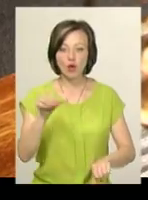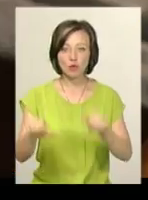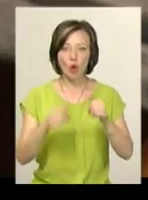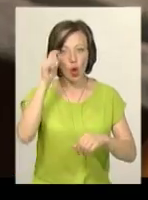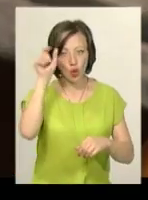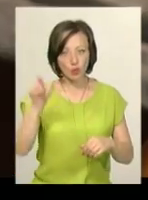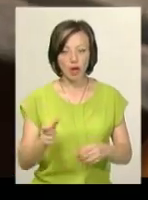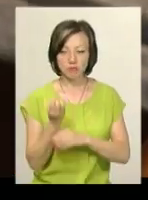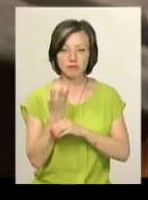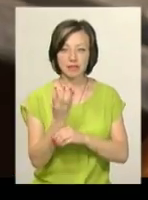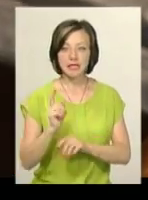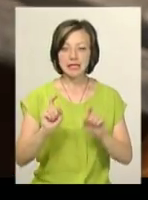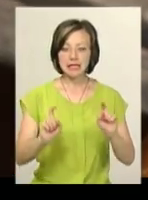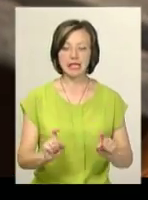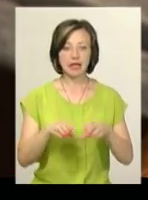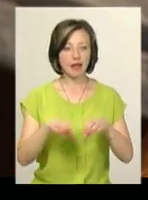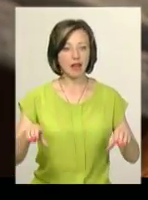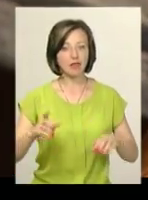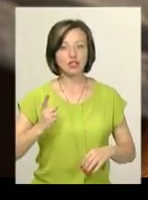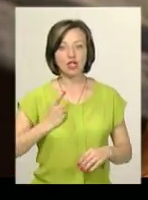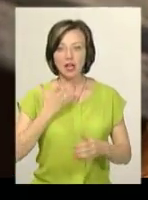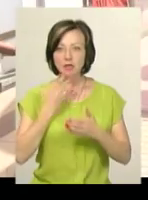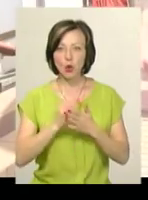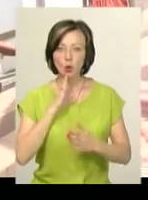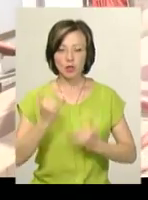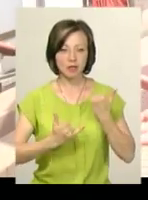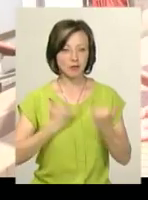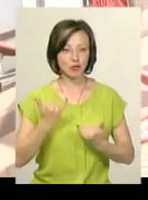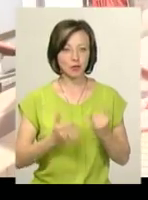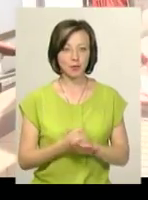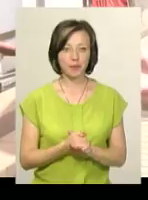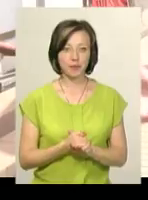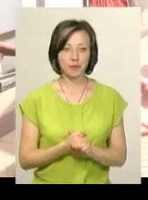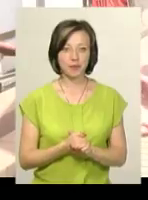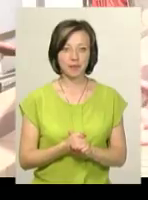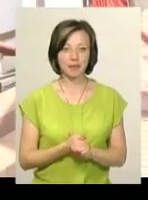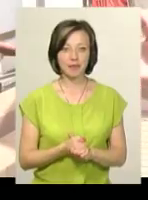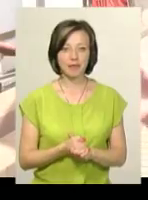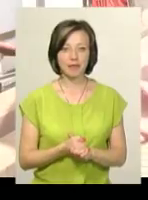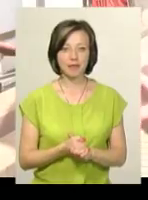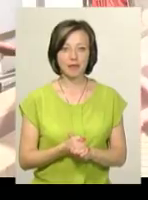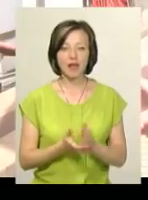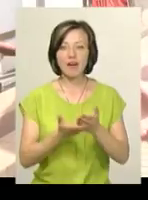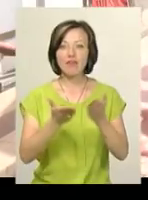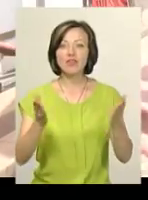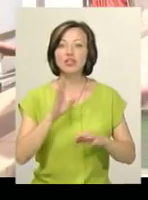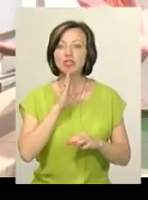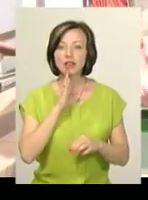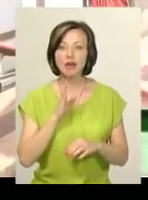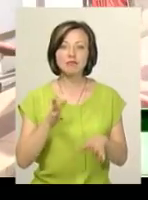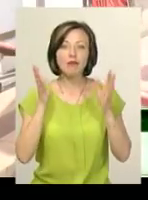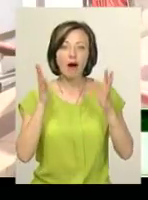юнак з трояндою, який сидить на лавці і чекає на свою дівчину. Ви, жінки, обожнюєте запізнюватись, як би там не